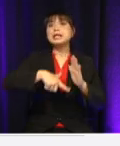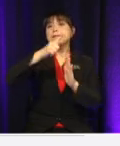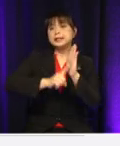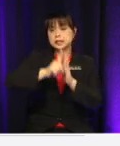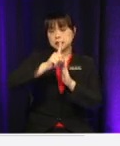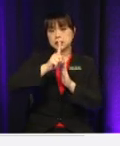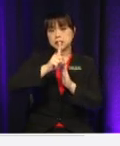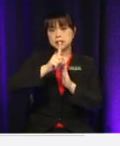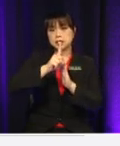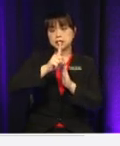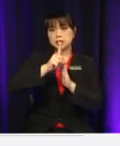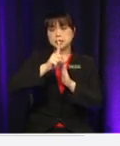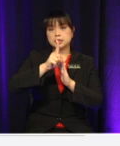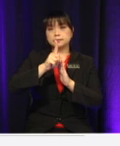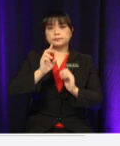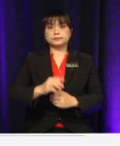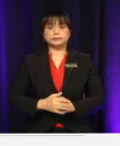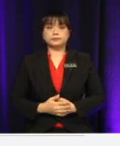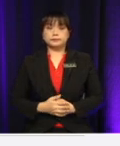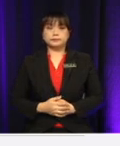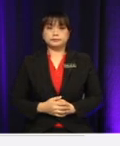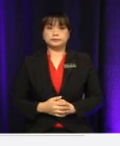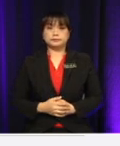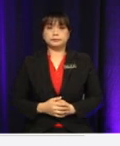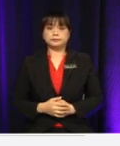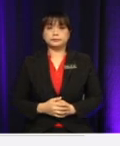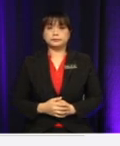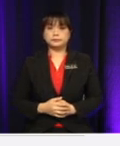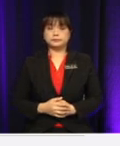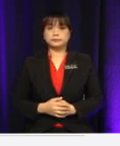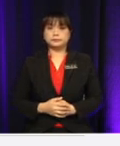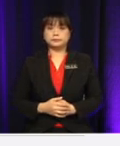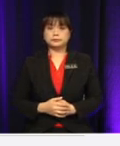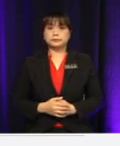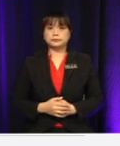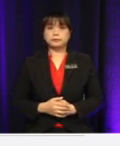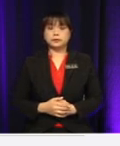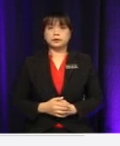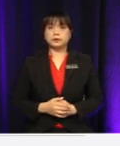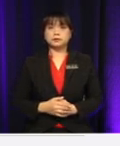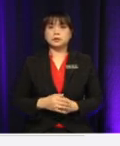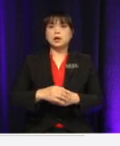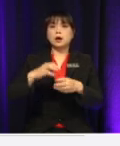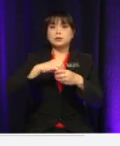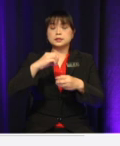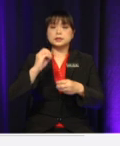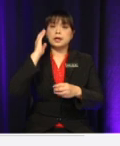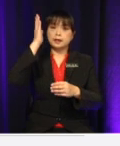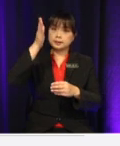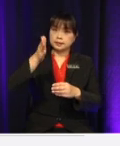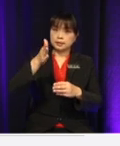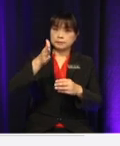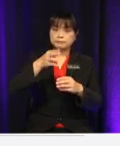because ini merupakan resep peringkat seperti soalan yang tadi itu oksigen meresap dari LBS ke kapilari darah maka